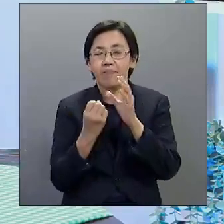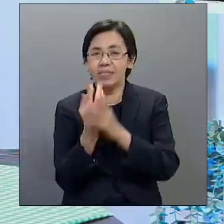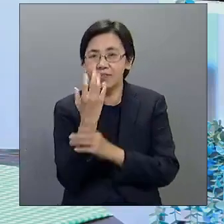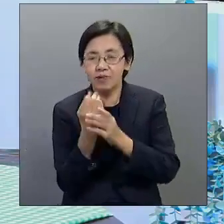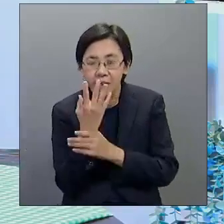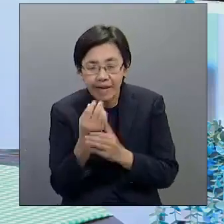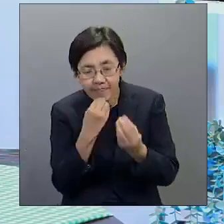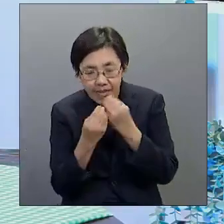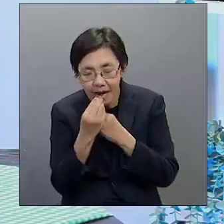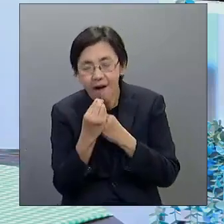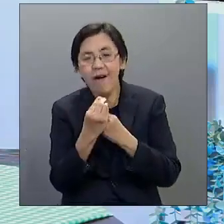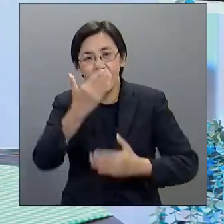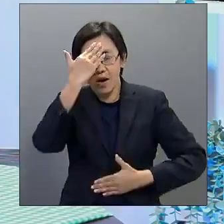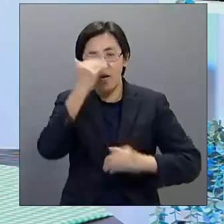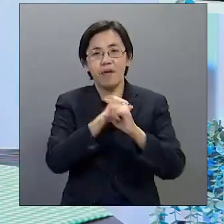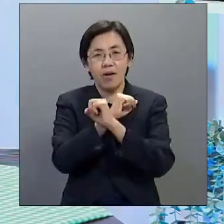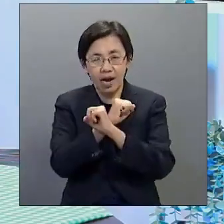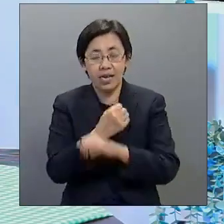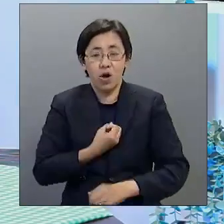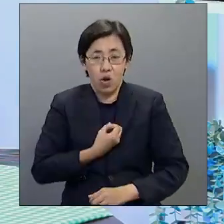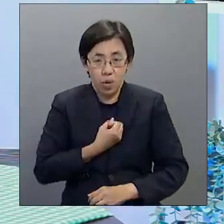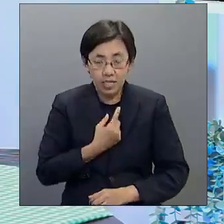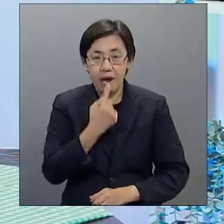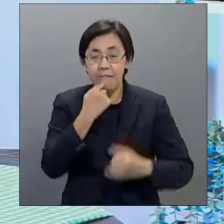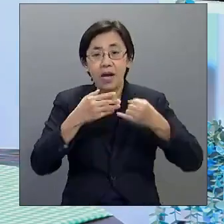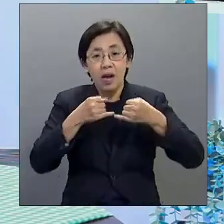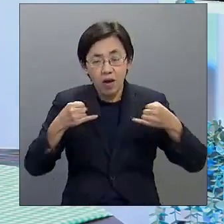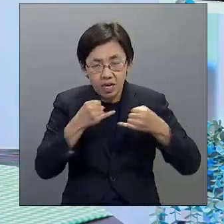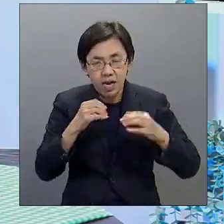การที่จะต้านโรคนะครับหัวใจและหลอดเลือดได้เป็นอย่างดีครับ